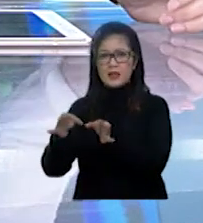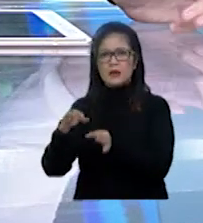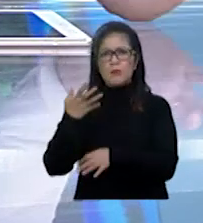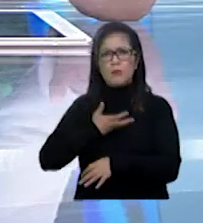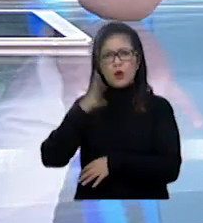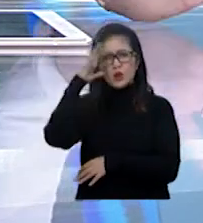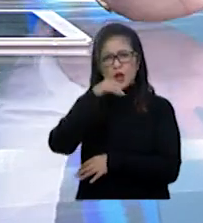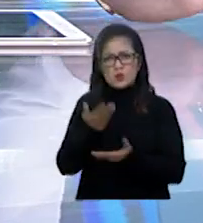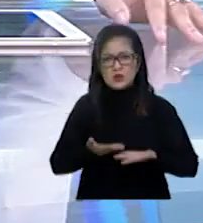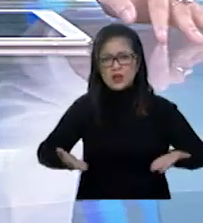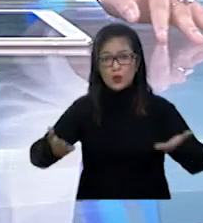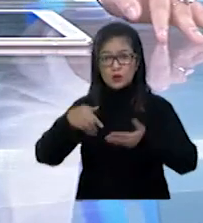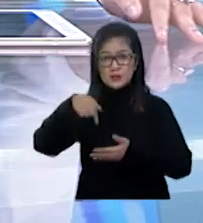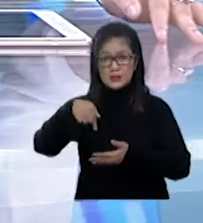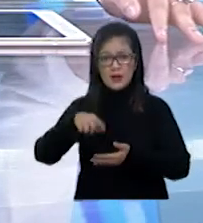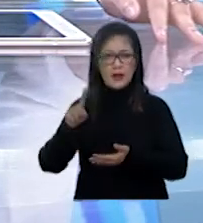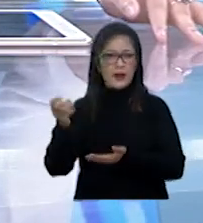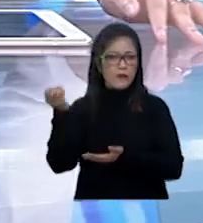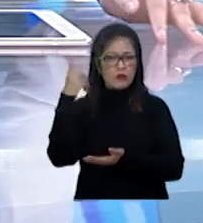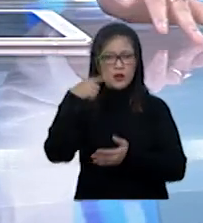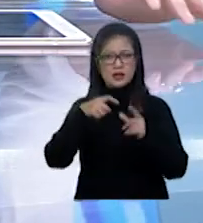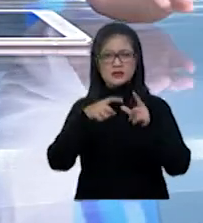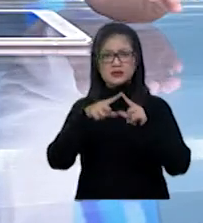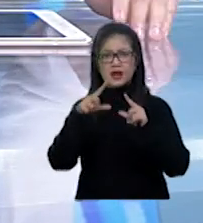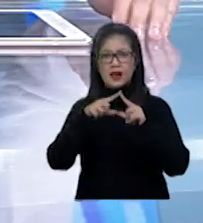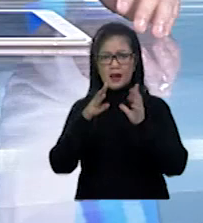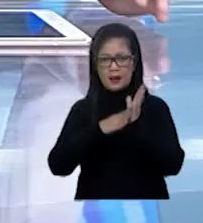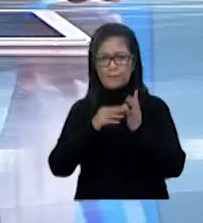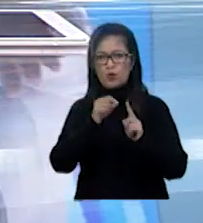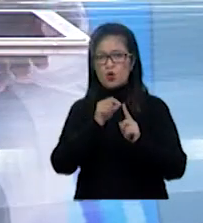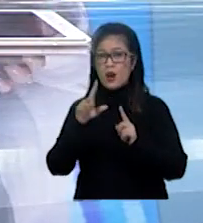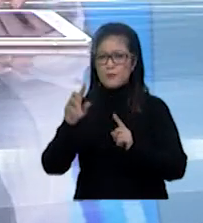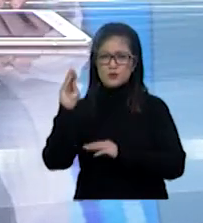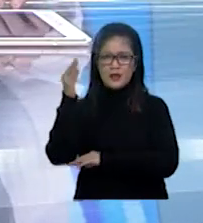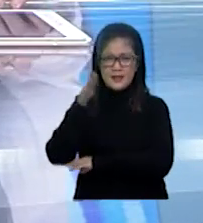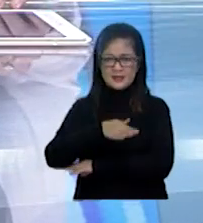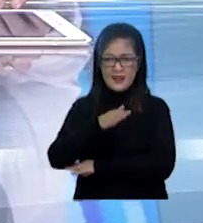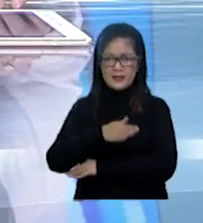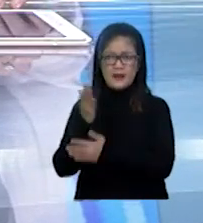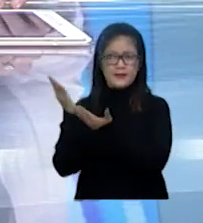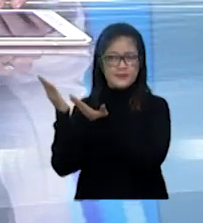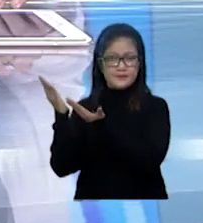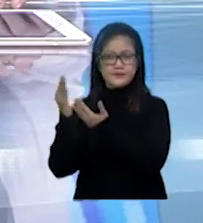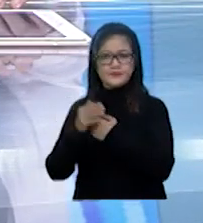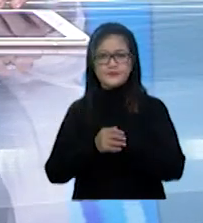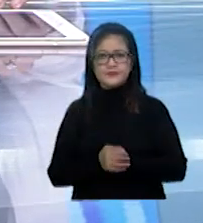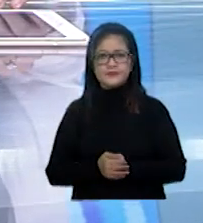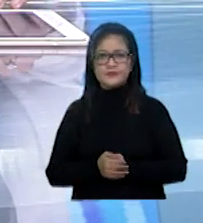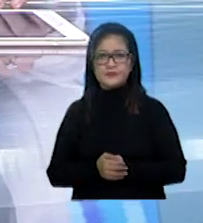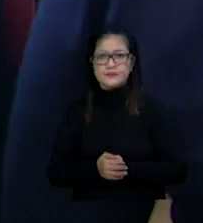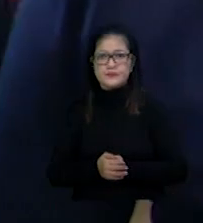Untuk mengetahui kondisi di lokasi pasca kejadian, berikut ini laporan Salam Rahmat dari MTSN 19 Pondok Labu, Jakarta Selatan.